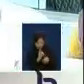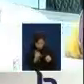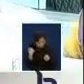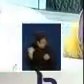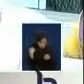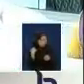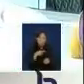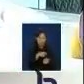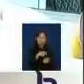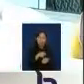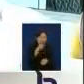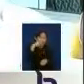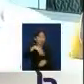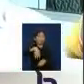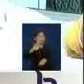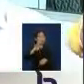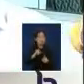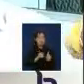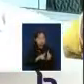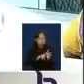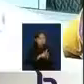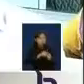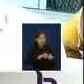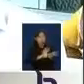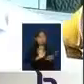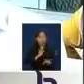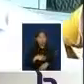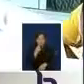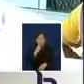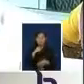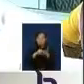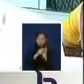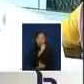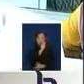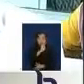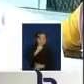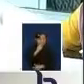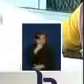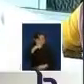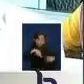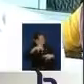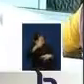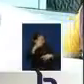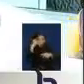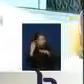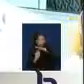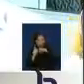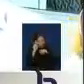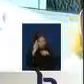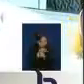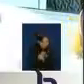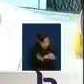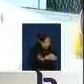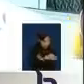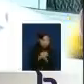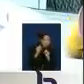ก็จะบอกให้เจ้าหน้าที่เรามาช่วยกันก็ยืนยันว่าอบต.ดูแลลูกหลานเราดีมากต่ำกว่าอนุบาลนะฮะ10,000กว่าแห่งครับได้มาต